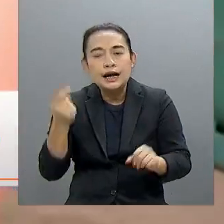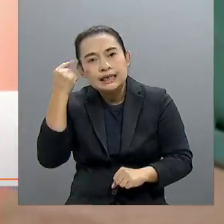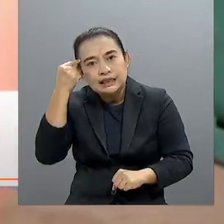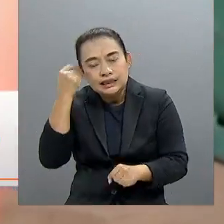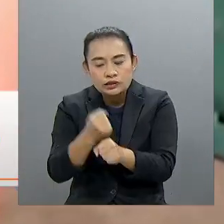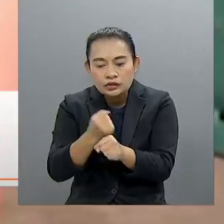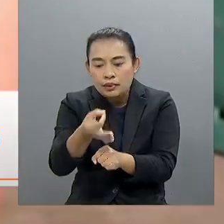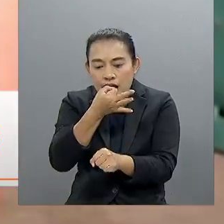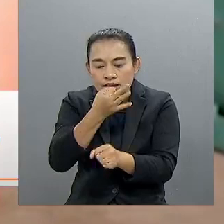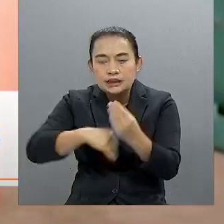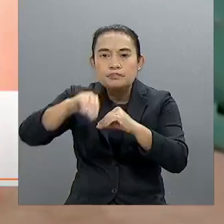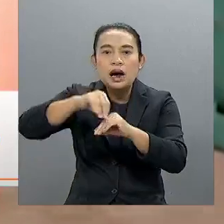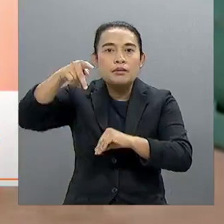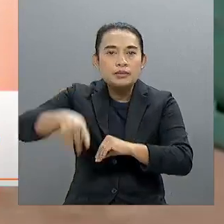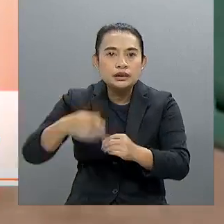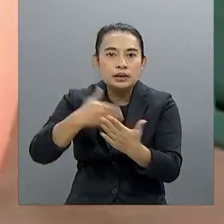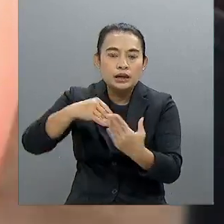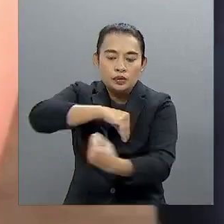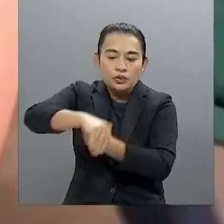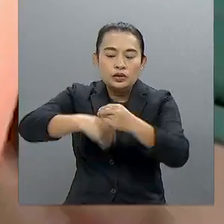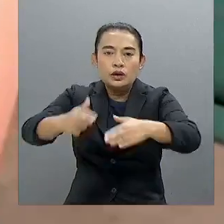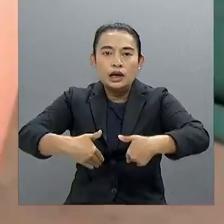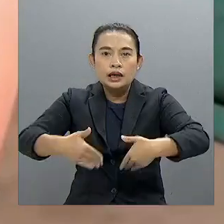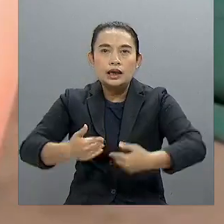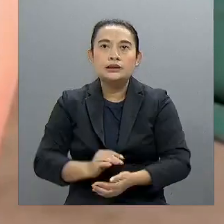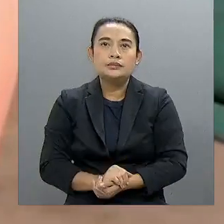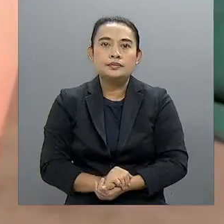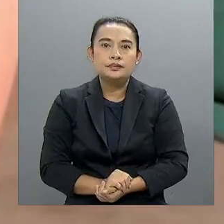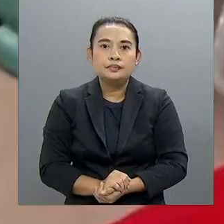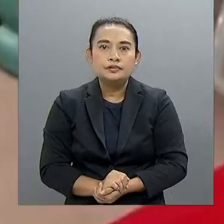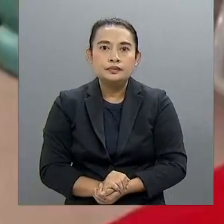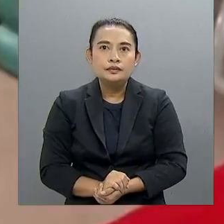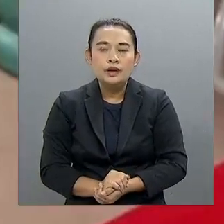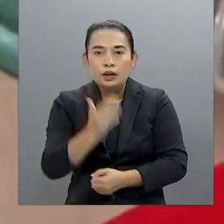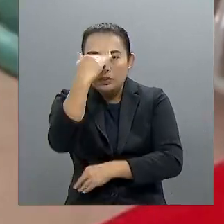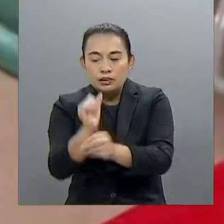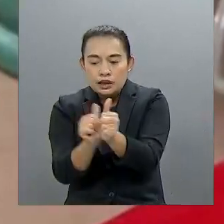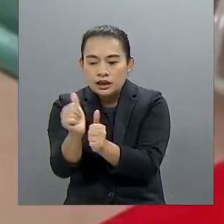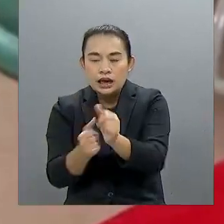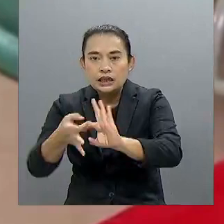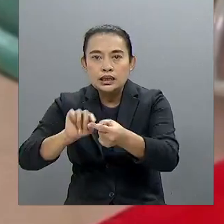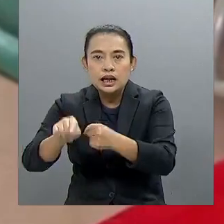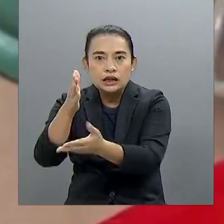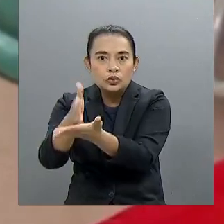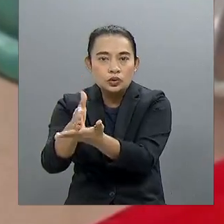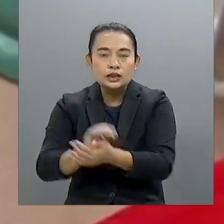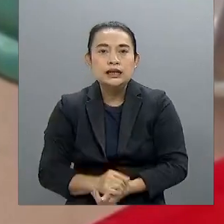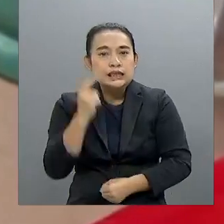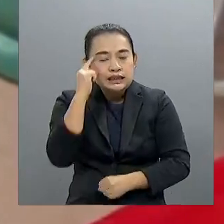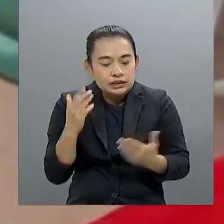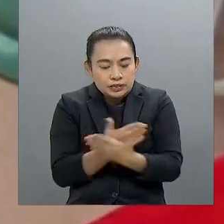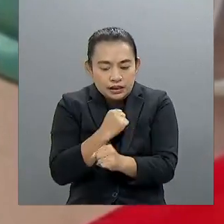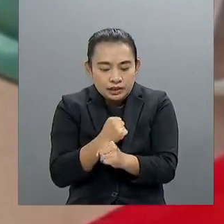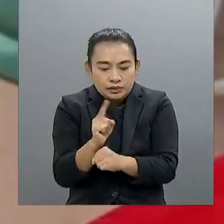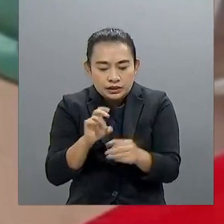เพื่อสร้างรายได้เพรต้หาอะไรมาทำ แทนการแข่งขัน exciting คุสโรช rakกależyลือกทำอาชิพค้า